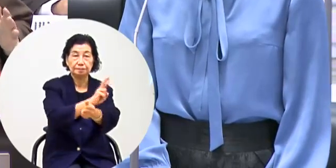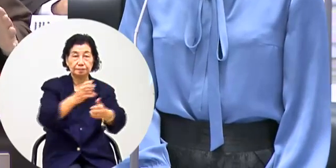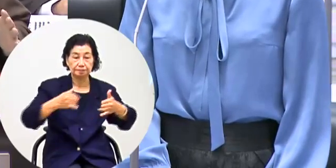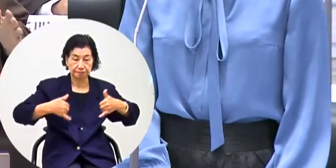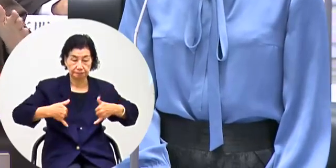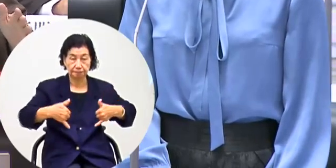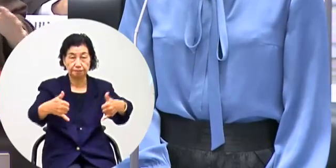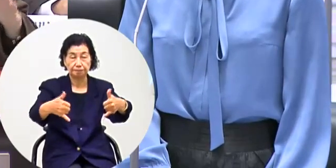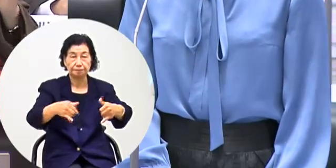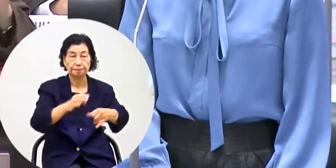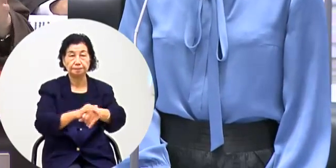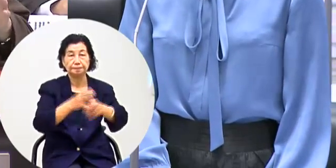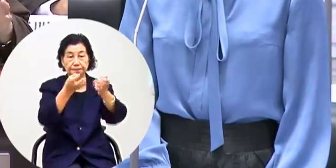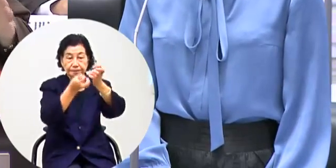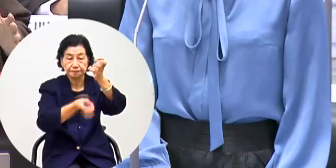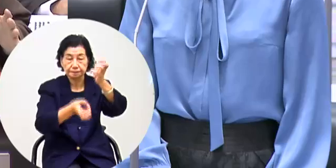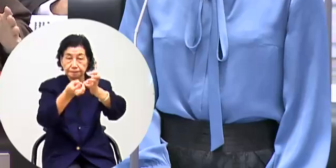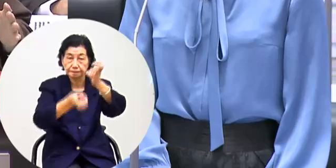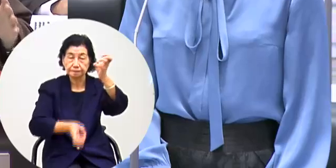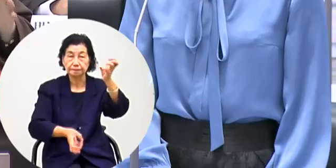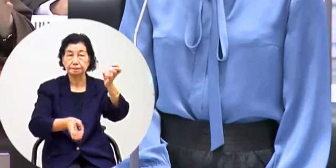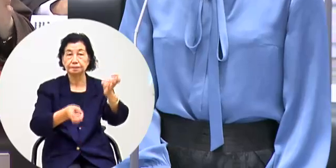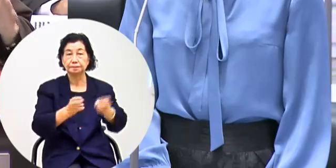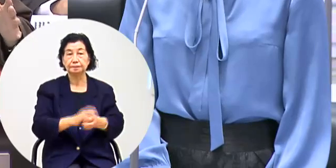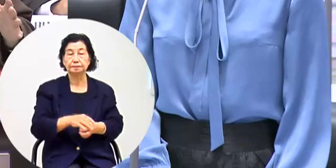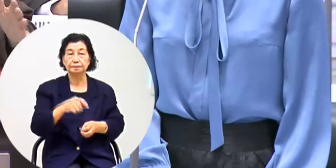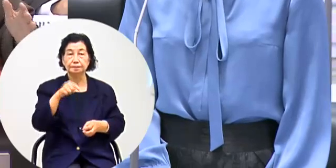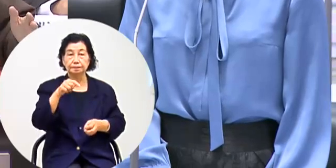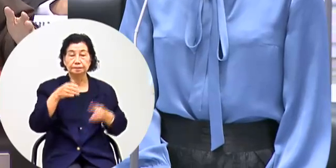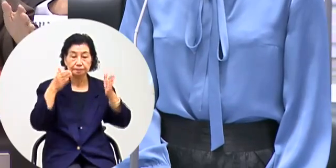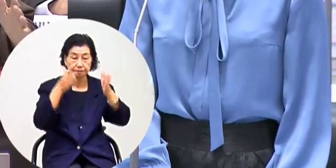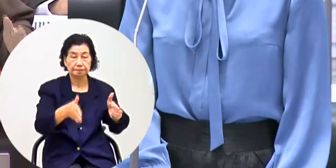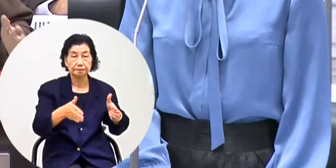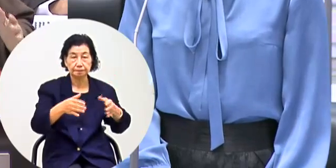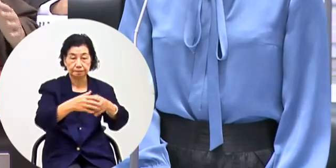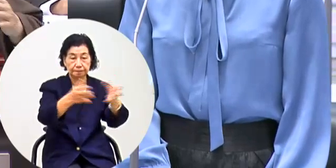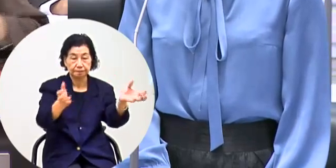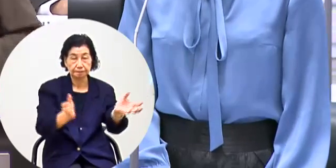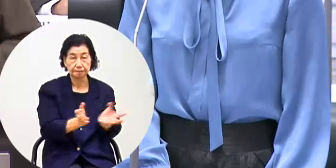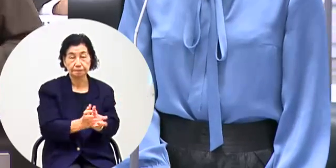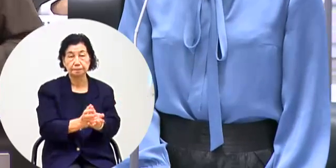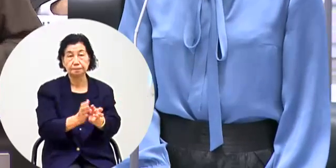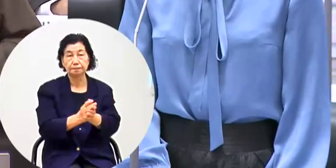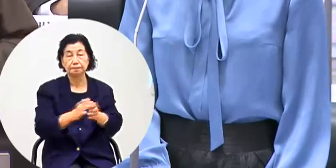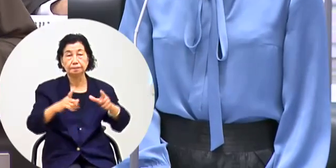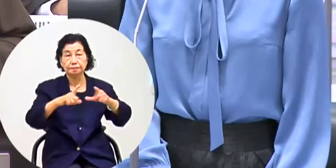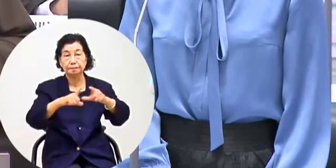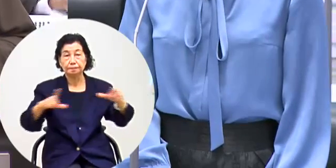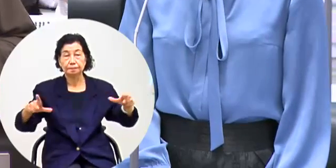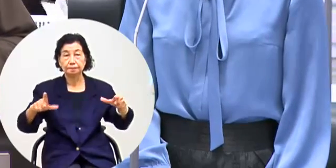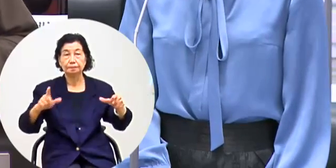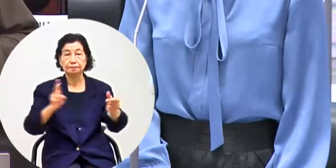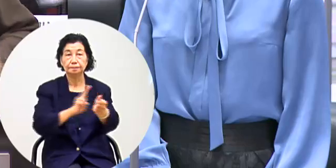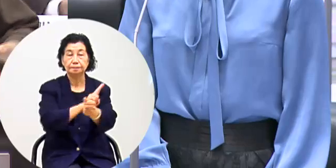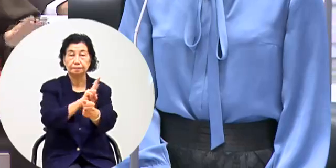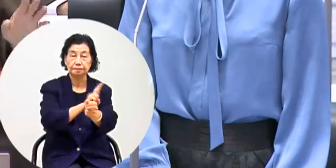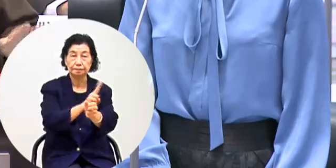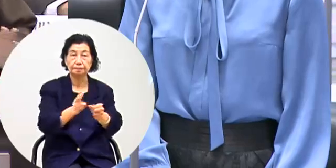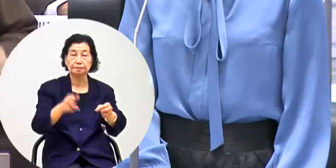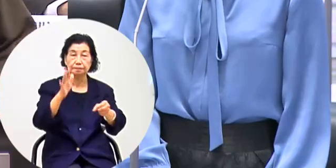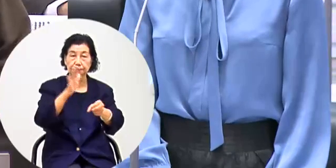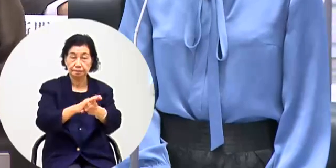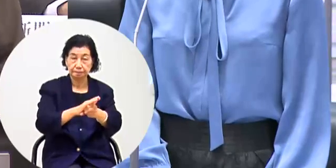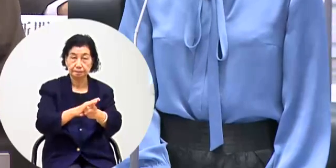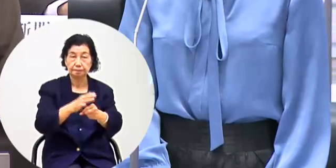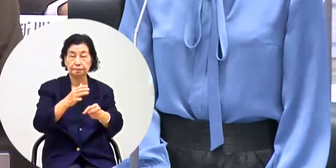将来这个部分，我们红毛那个大林埔迁村办公室。是跨级处、哦、他们这个